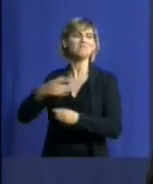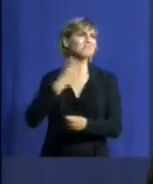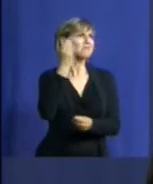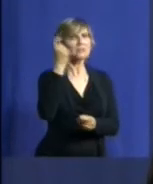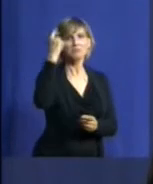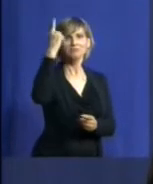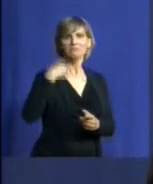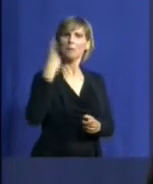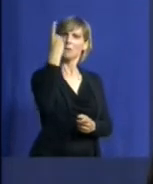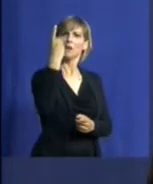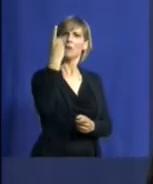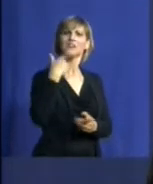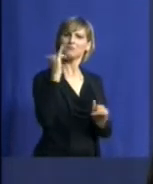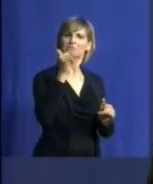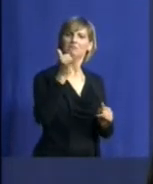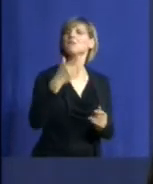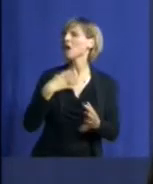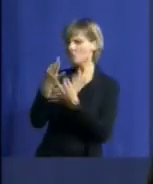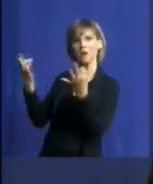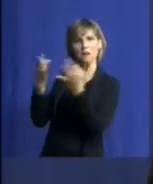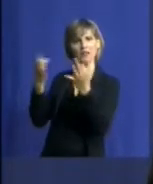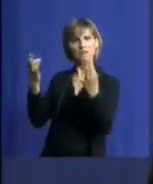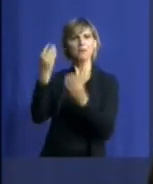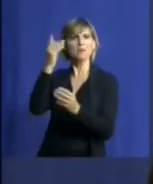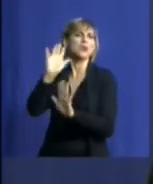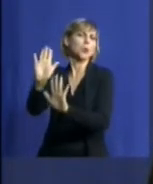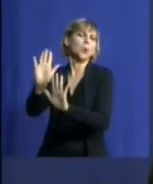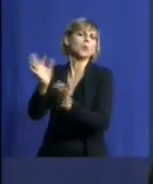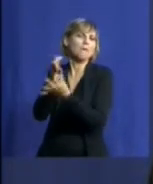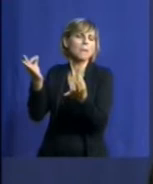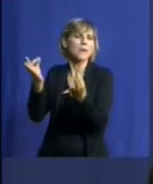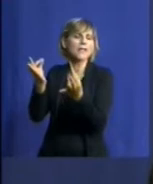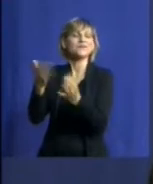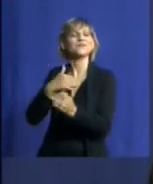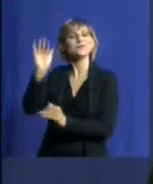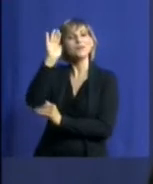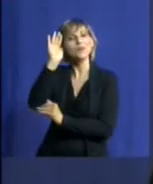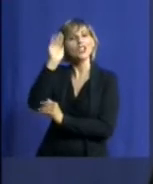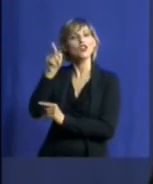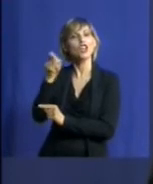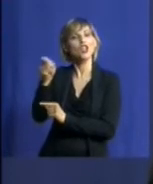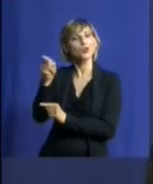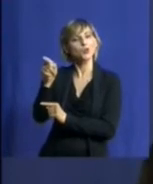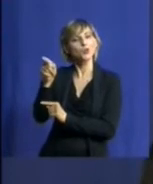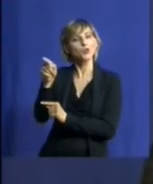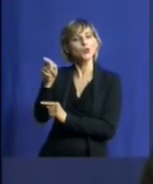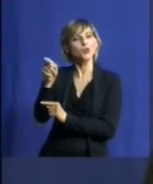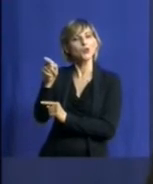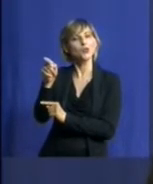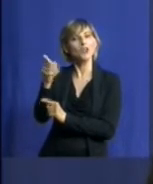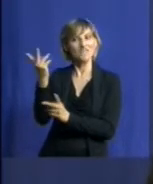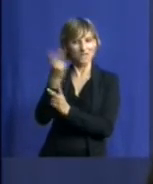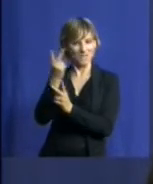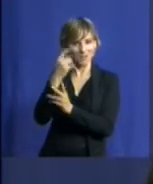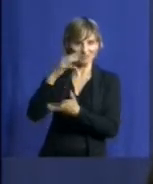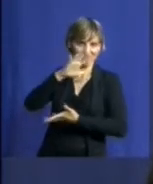in mente. Così. La prima cosa che ti è venuta in mente? Va bene, se questo è il tuo pensiero. Ma ascolta, tu sei attualmente,